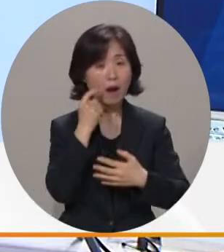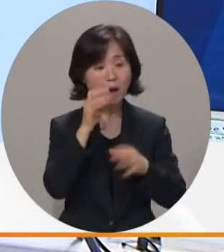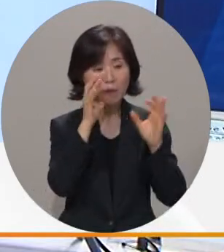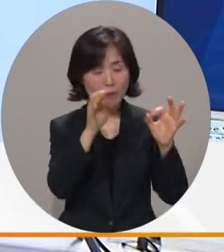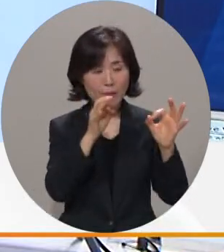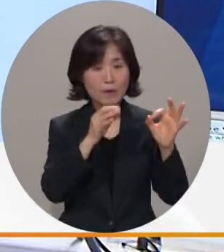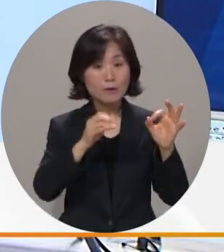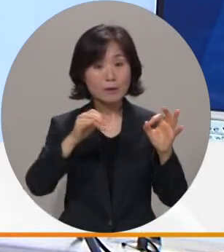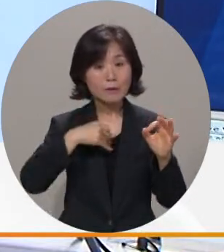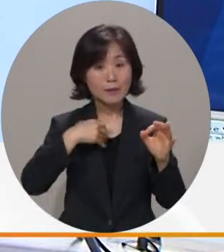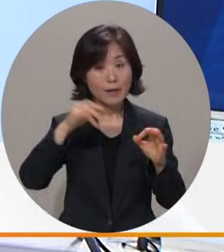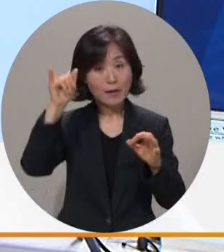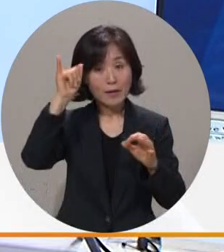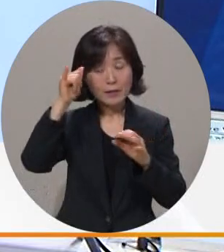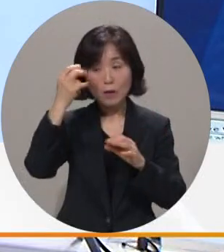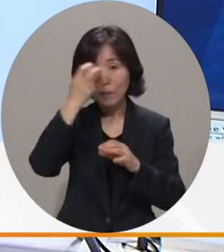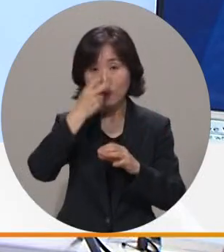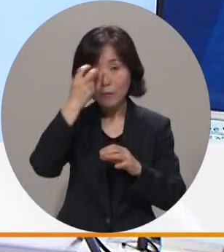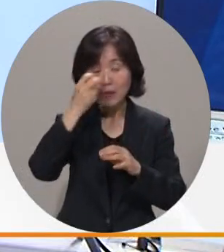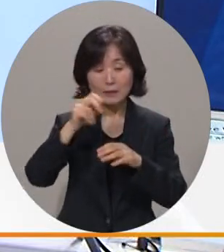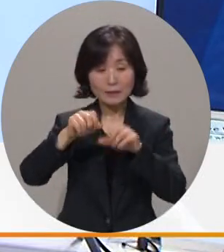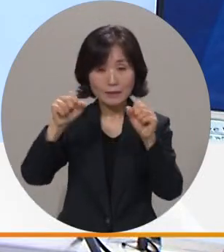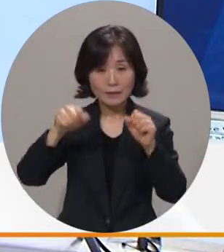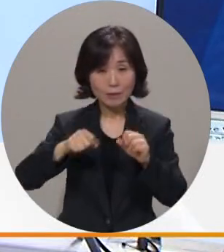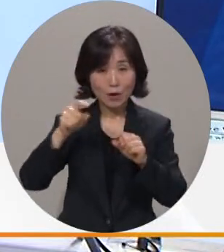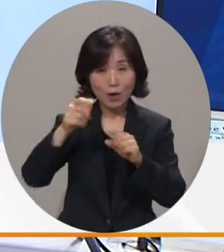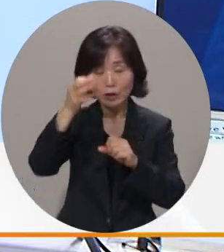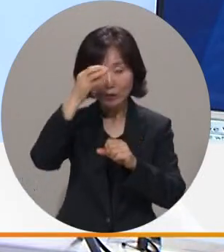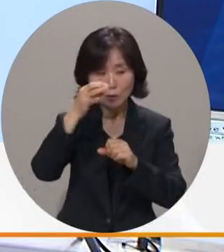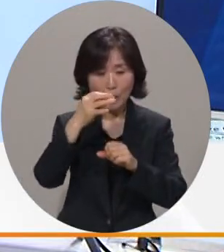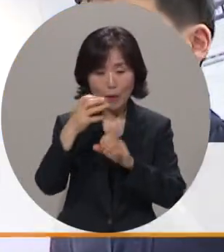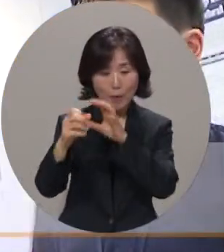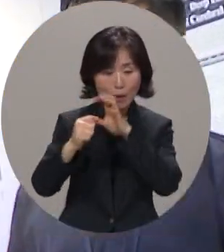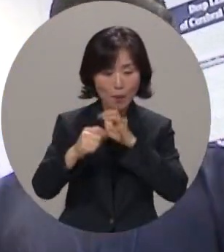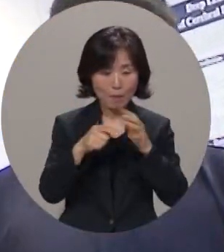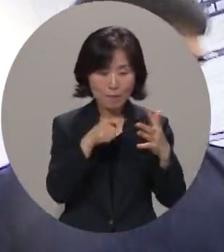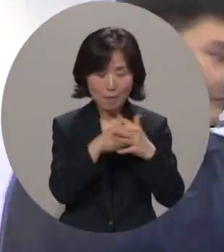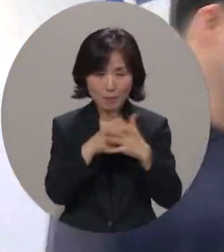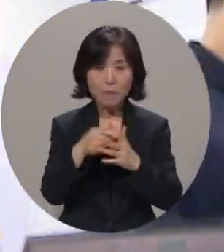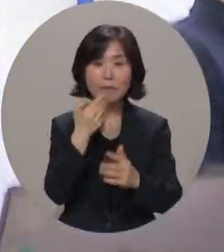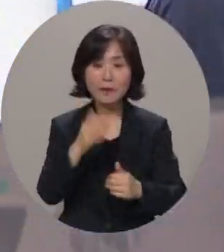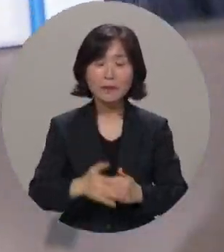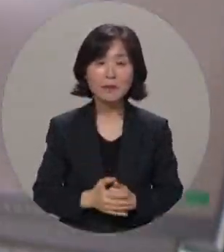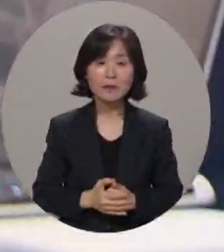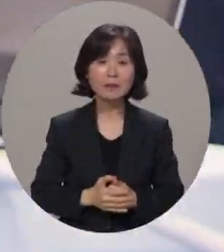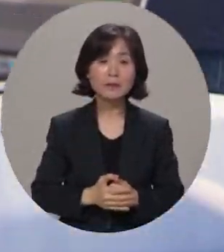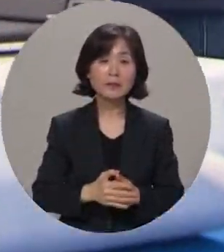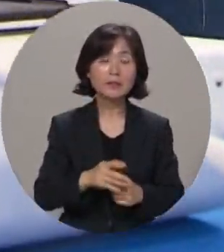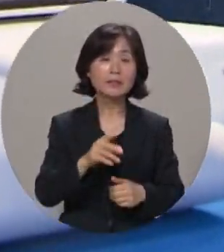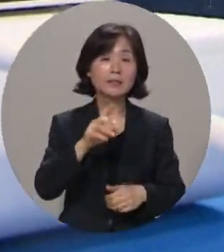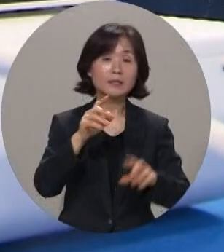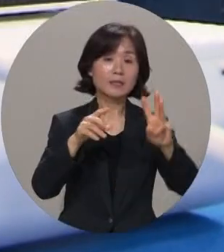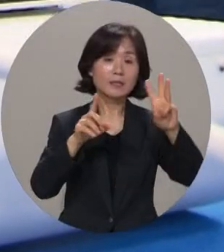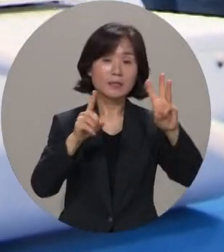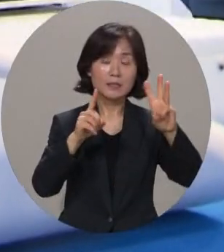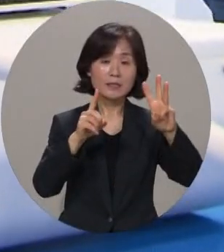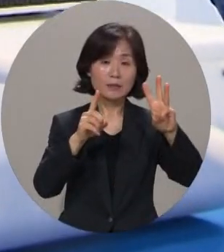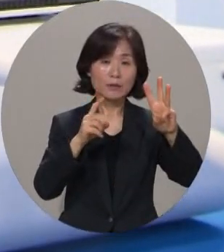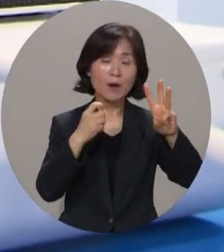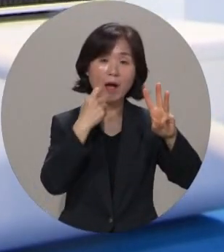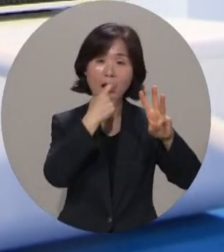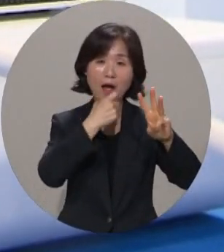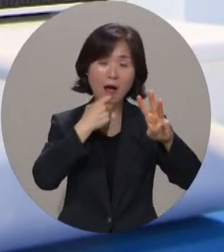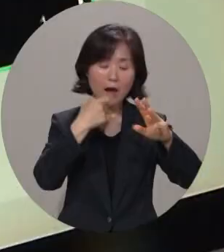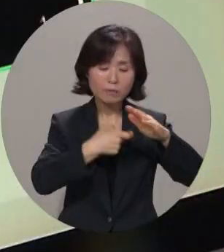사용하면 쉽게 확인하실 수가 있습니다. 실시간으로 확인할 수 있다는 게 강점입니다. 3D 스캐너로 치아를 스캔하자